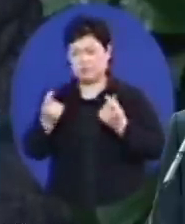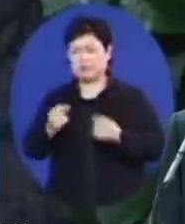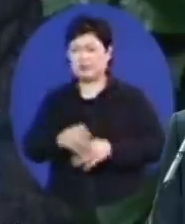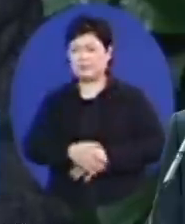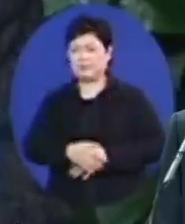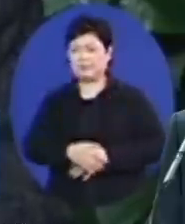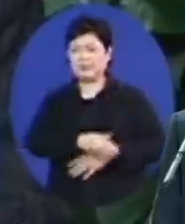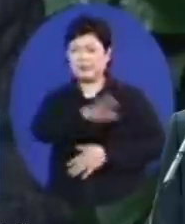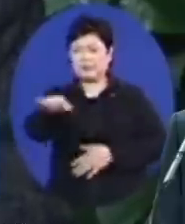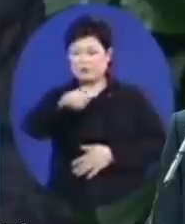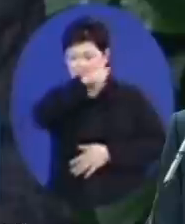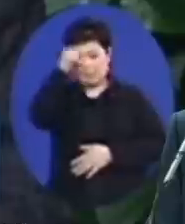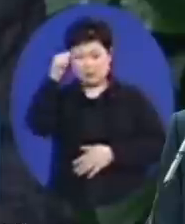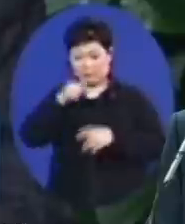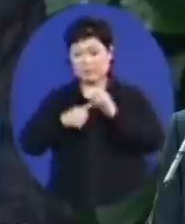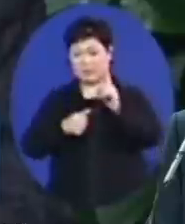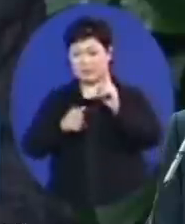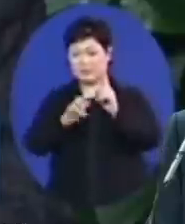우리 장로님 한 분이